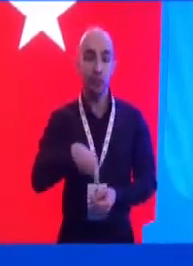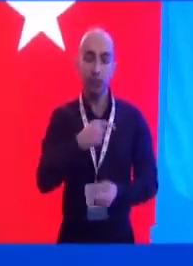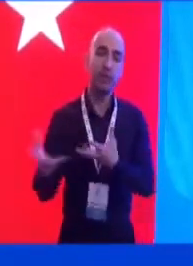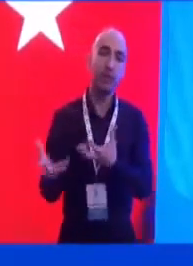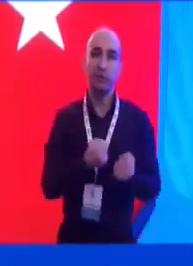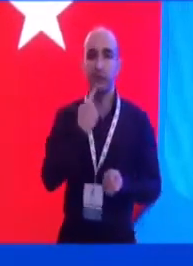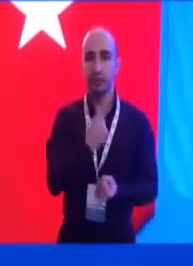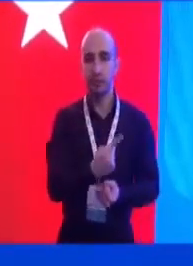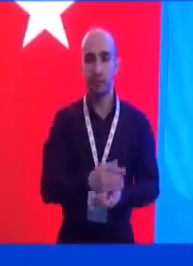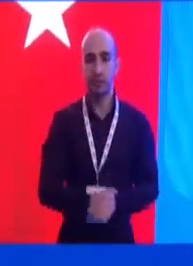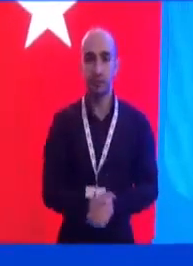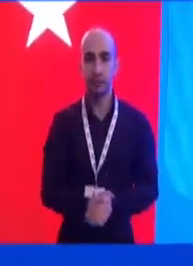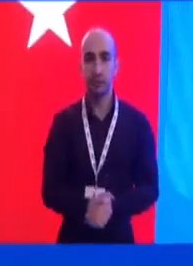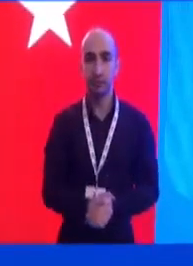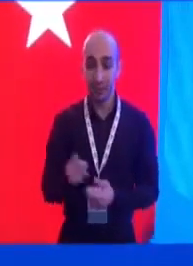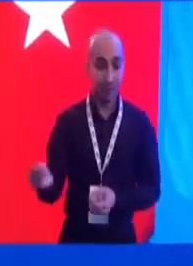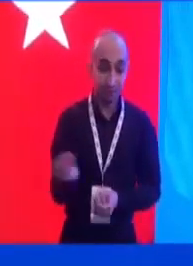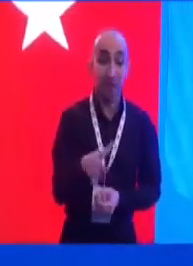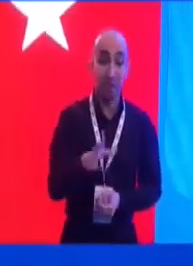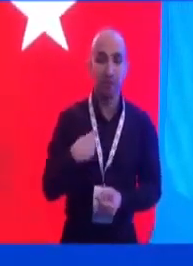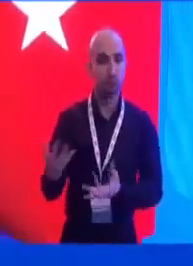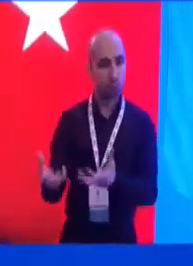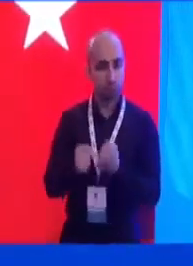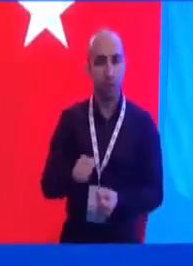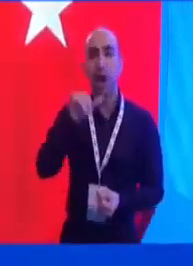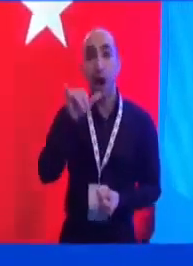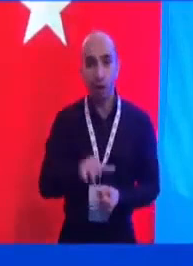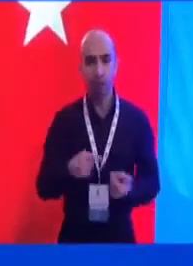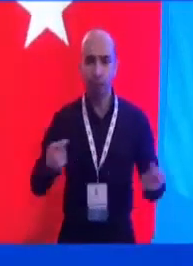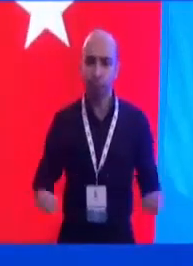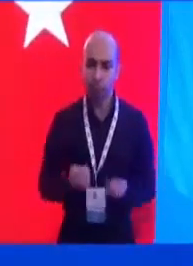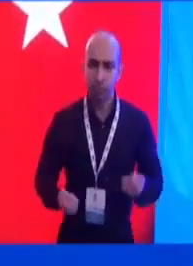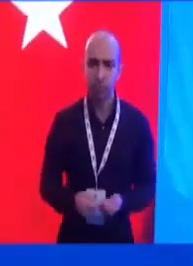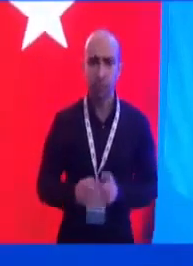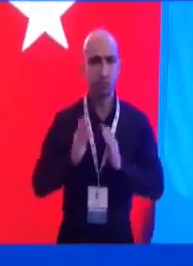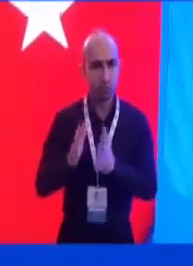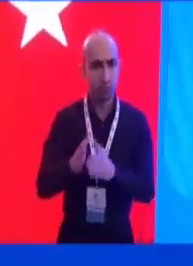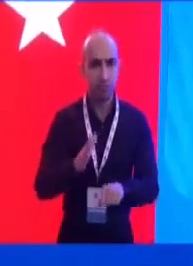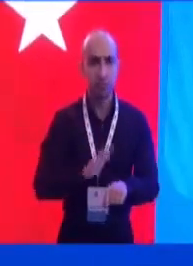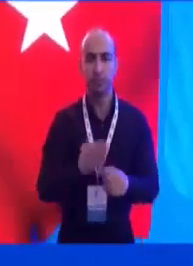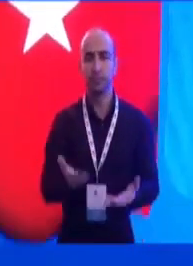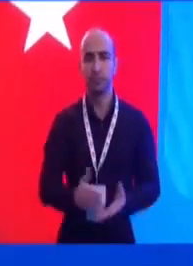alacağız. Hiç şüphesiz hak, azmin, fiilin ve liyakatındır.